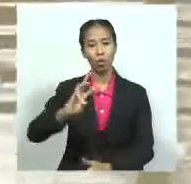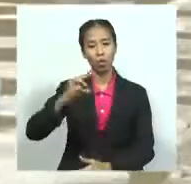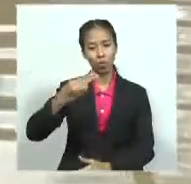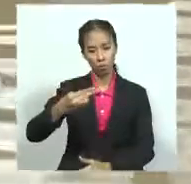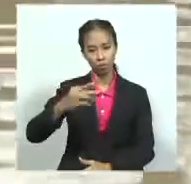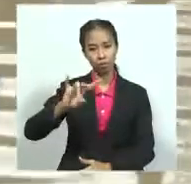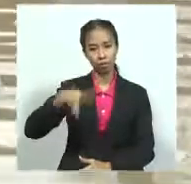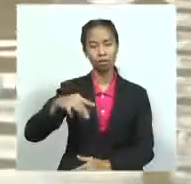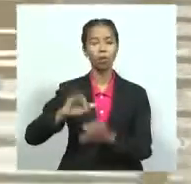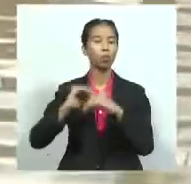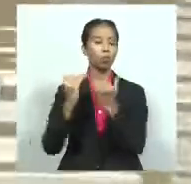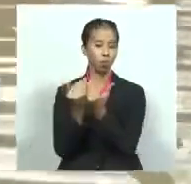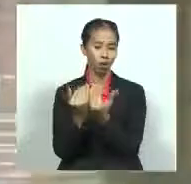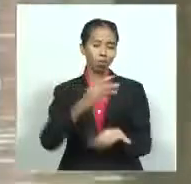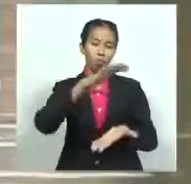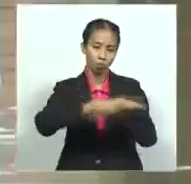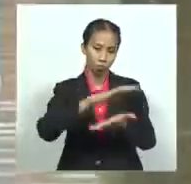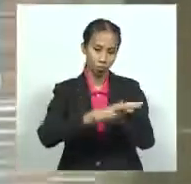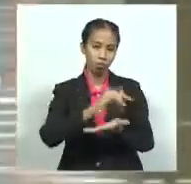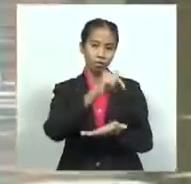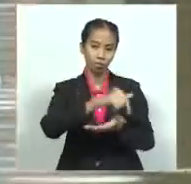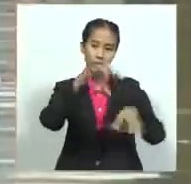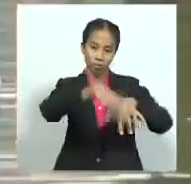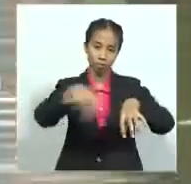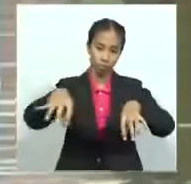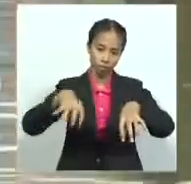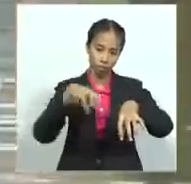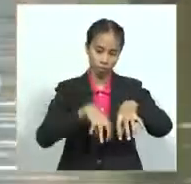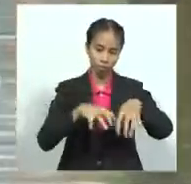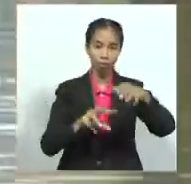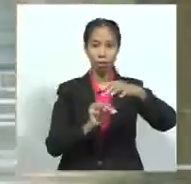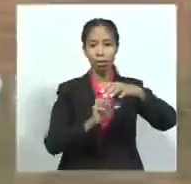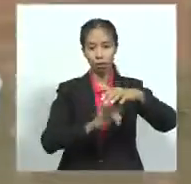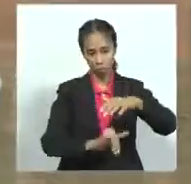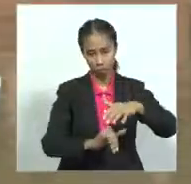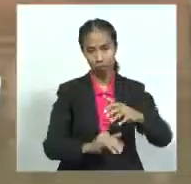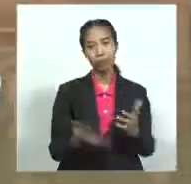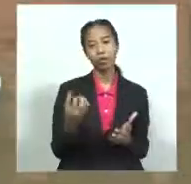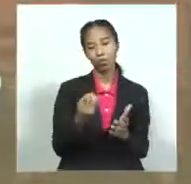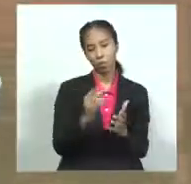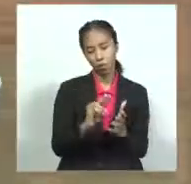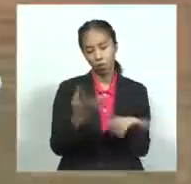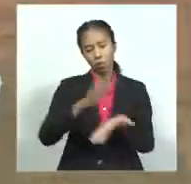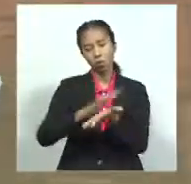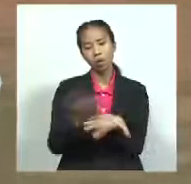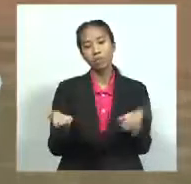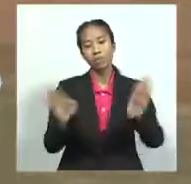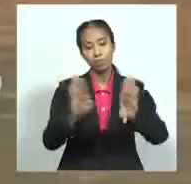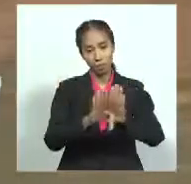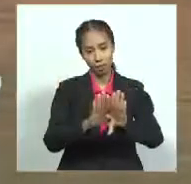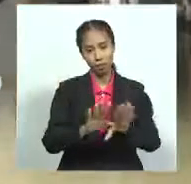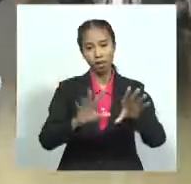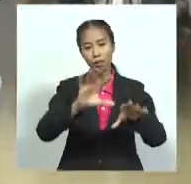64,823 ครัวเรือนสถานศึกษาในสังกัดสำนักงานเขตพื้นที่การศึกษามัธยมศึกษาเขต12ประกาศปิดการเรียนการสอนจ